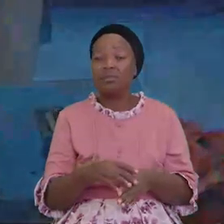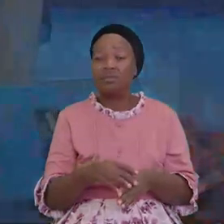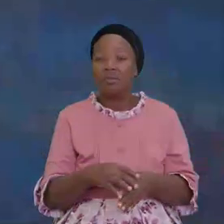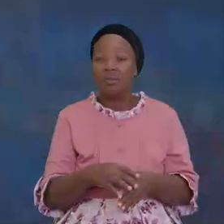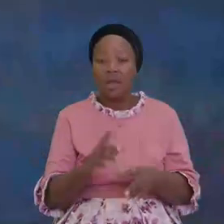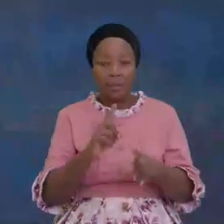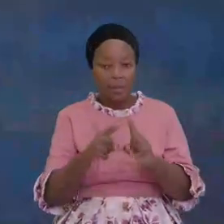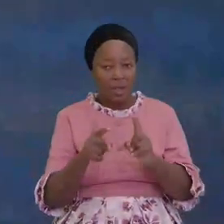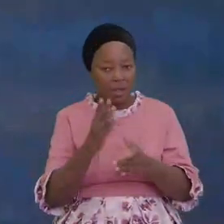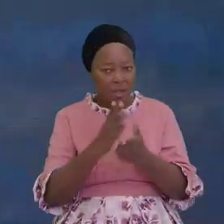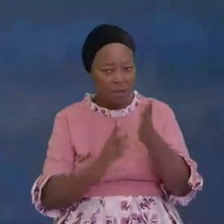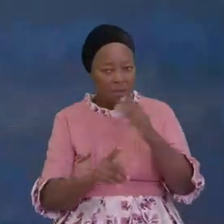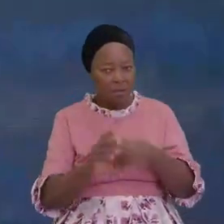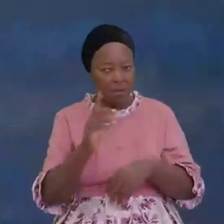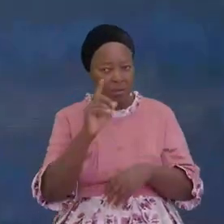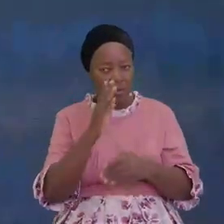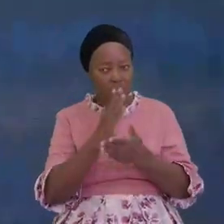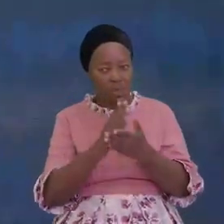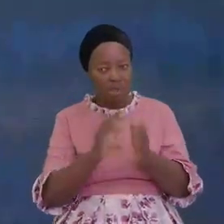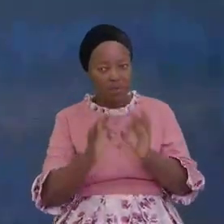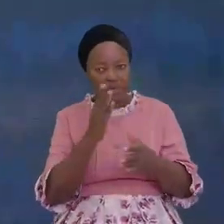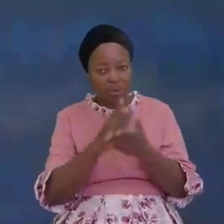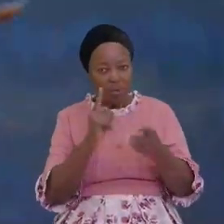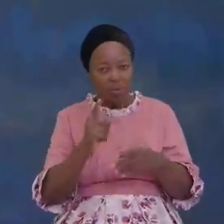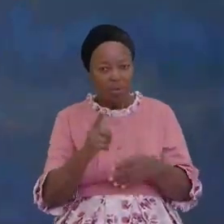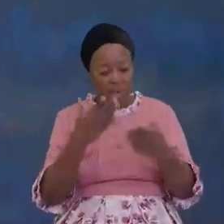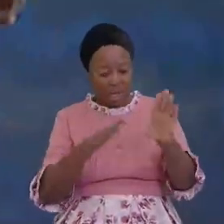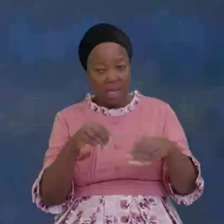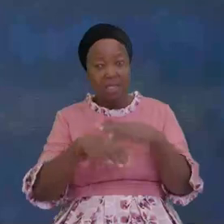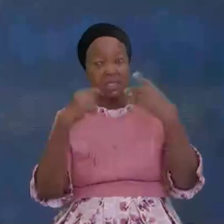Lazare est mort avec la maladie, mais il est allé au ciel.